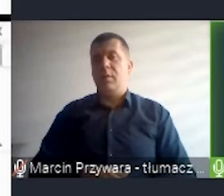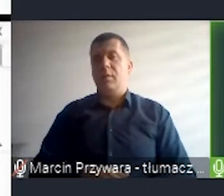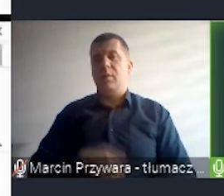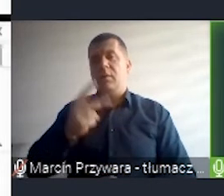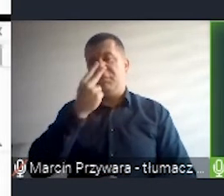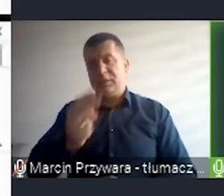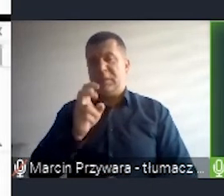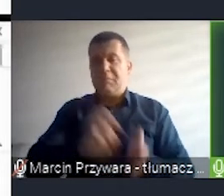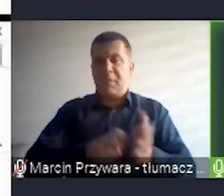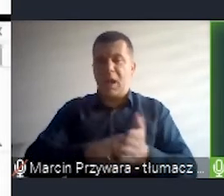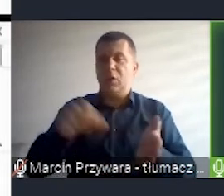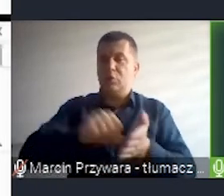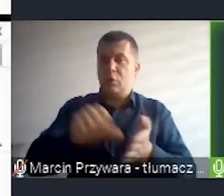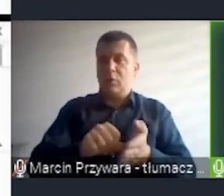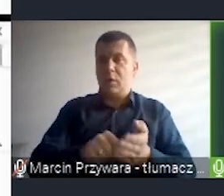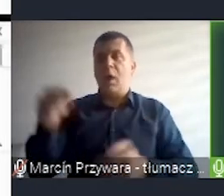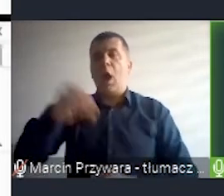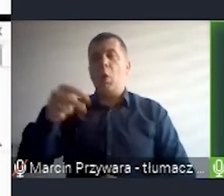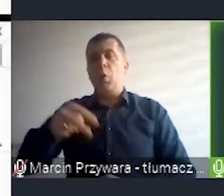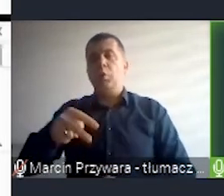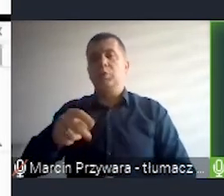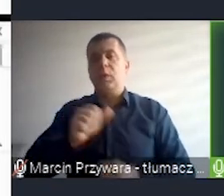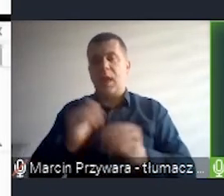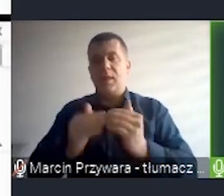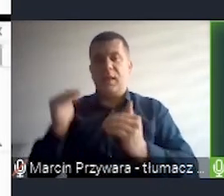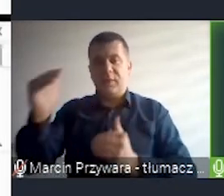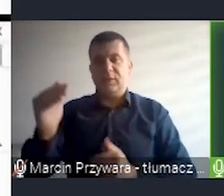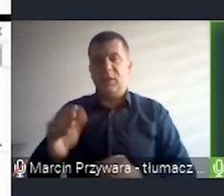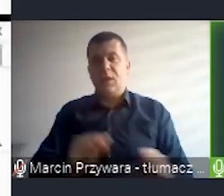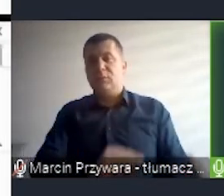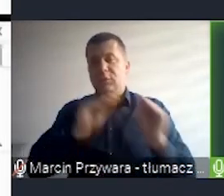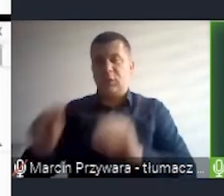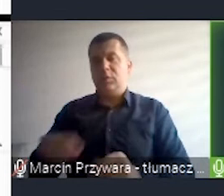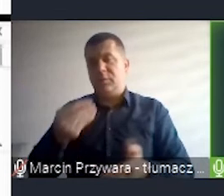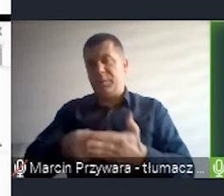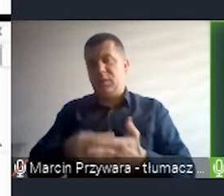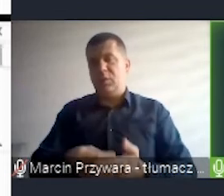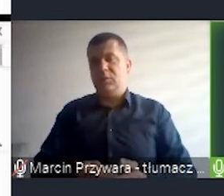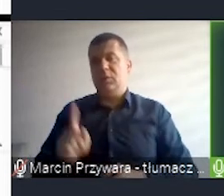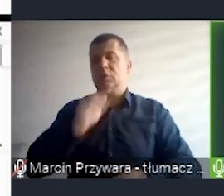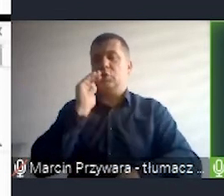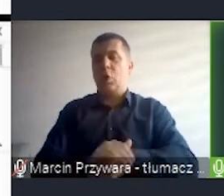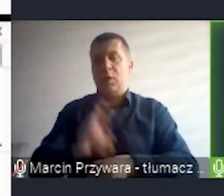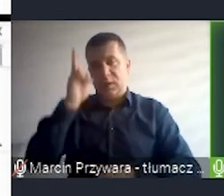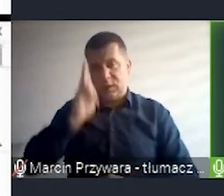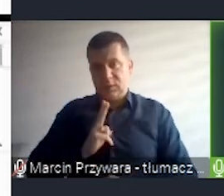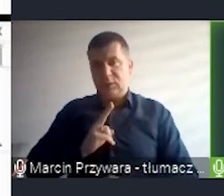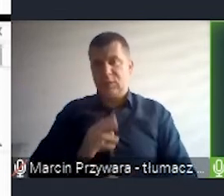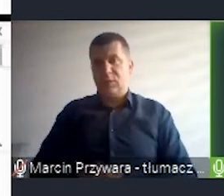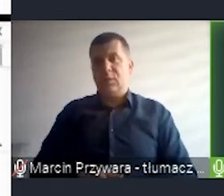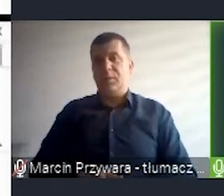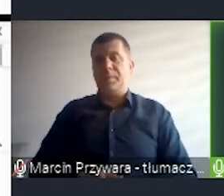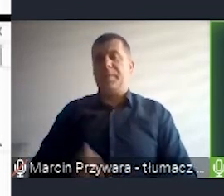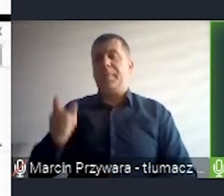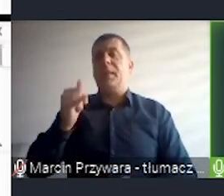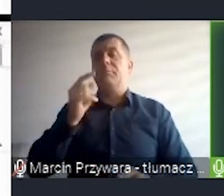jakieś braki środków, a na usługach są nadwyżki i przesuwać te pieniądze za zgodą instytucji, bo w FRR-ze się tylko za